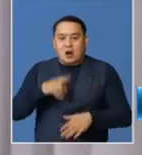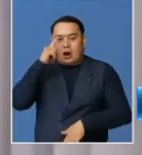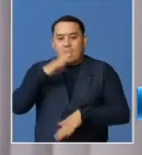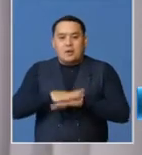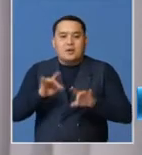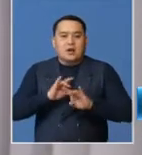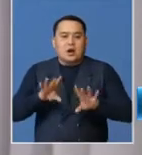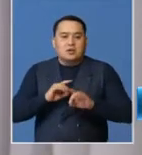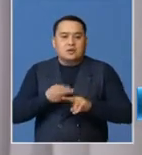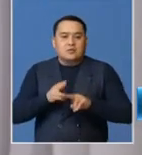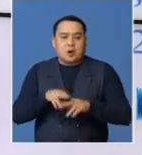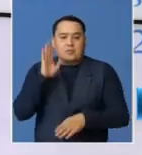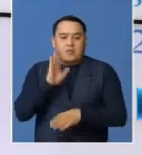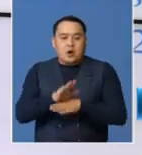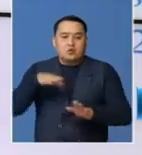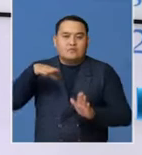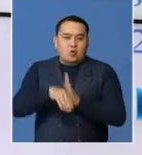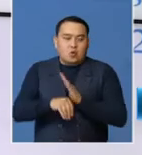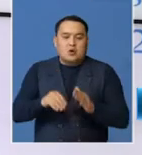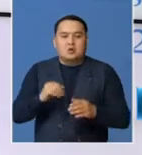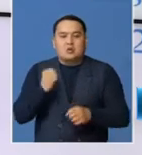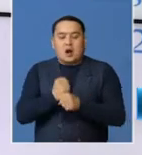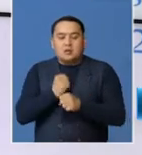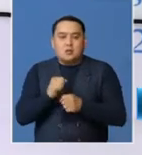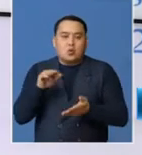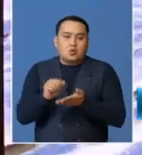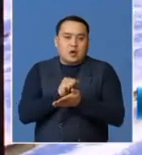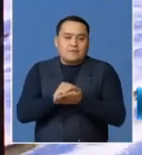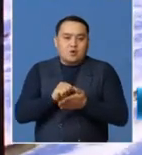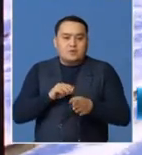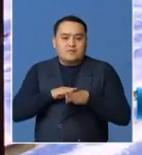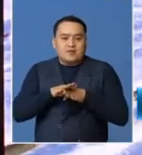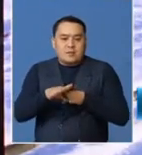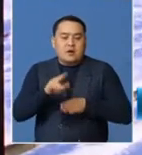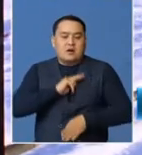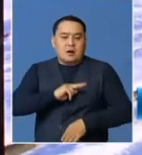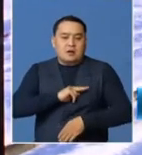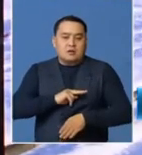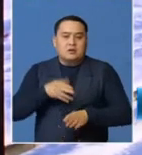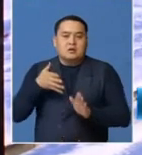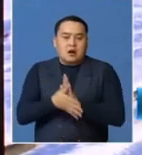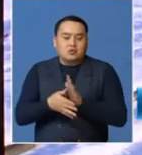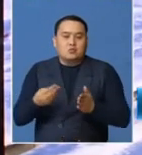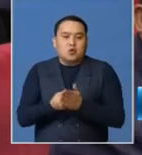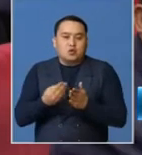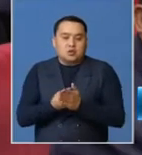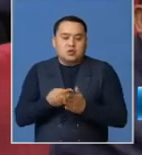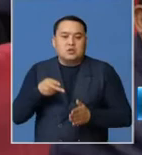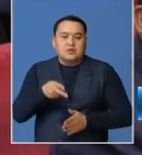Амандык Баталов. Потом и поручил включить разработку документации и ход реализации проектов в расходную часть бюджета